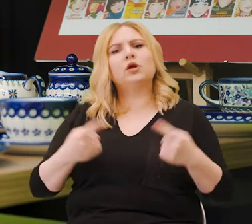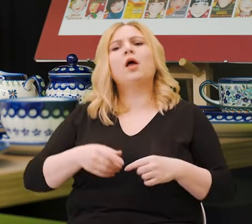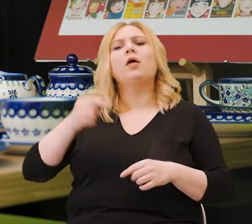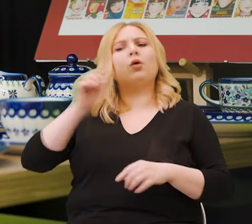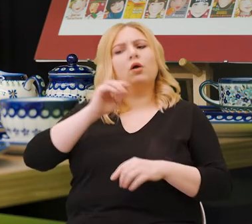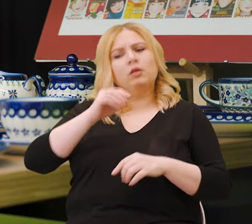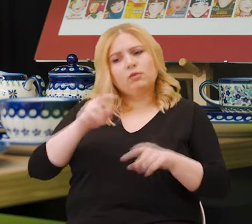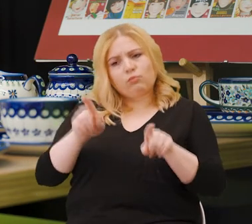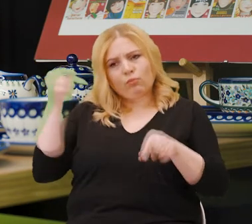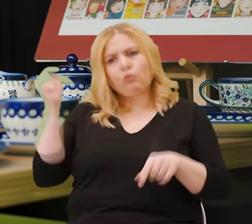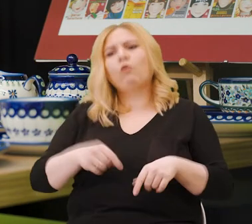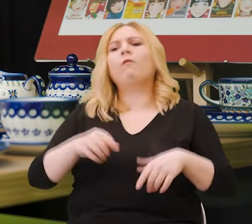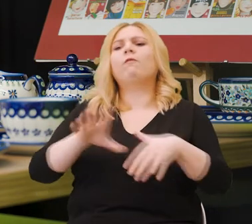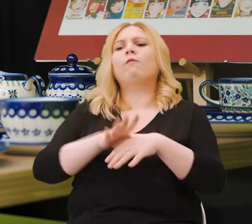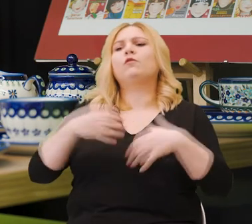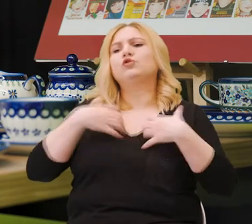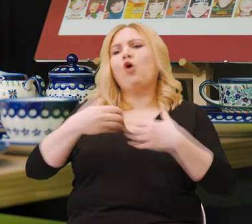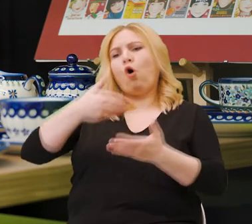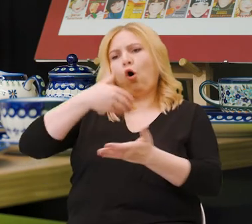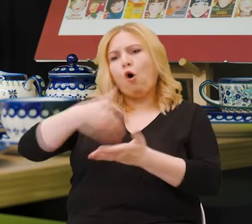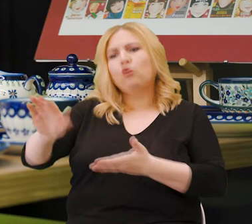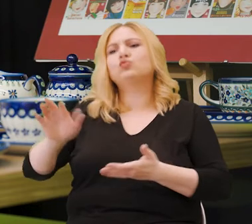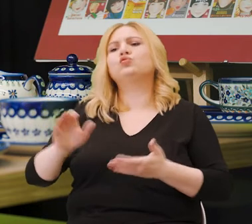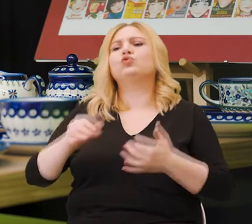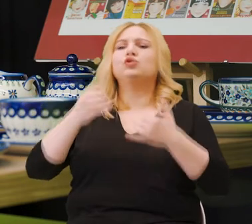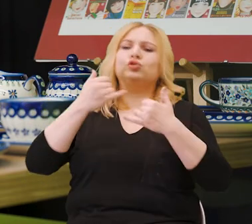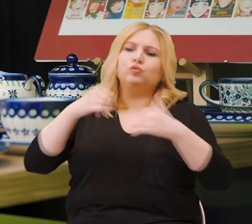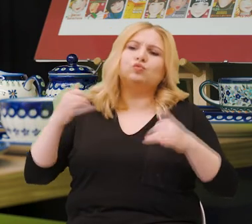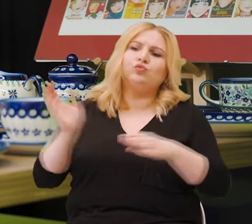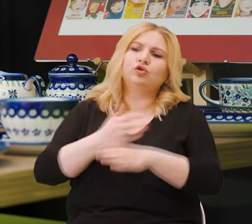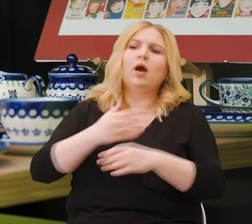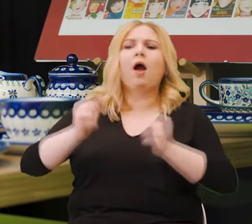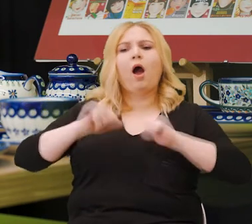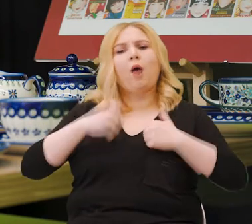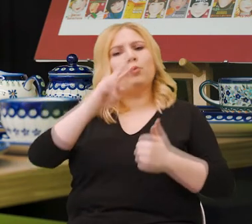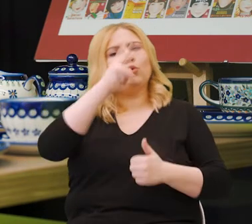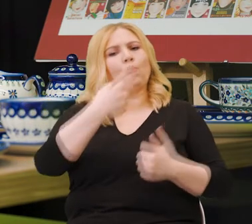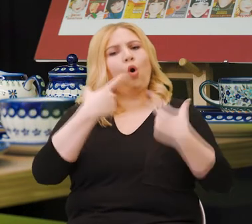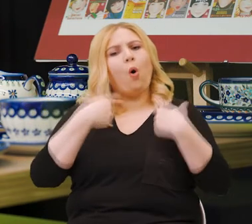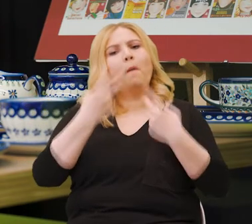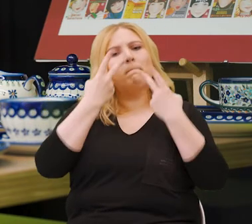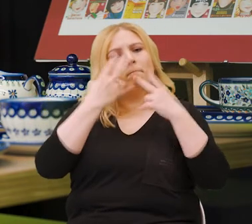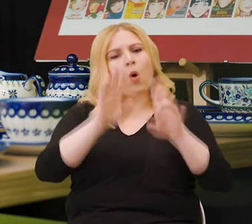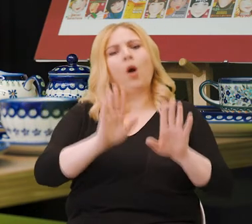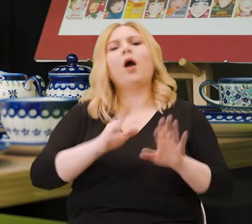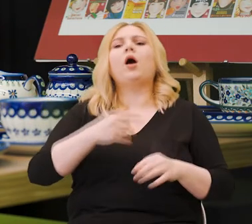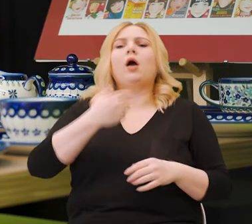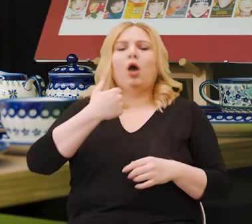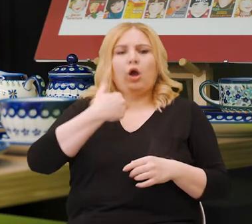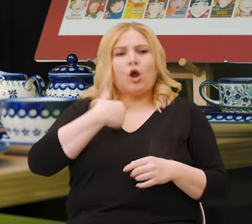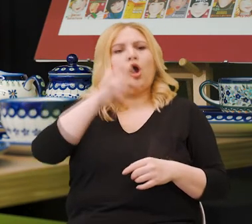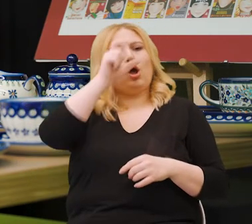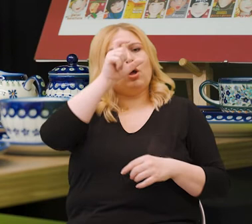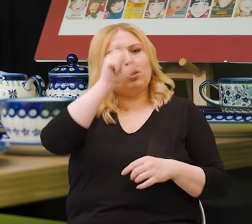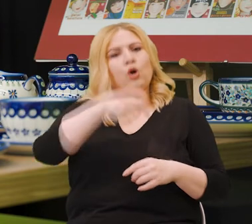należy odrzucić, by okazać bliskiej osobie pełną troskę i zaangażowanie. No to mama.